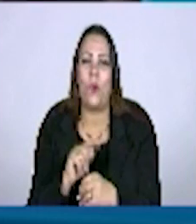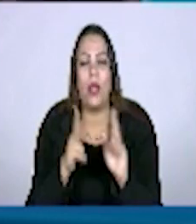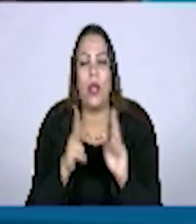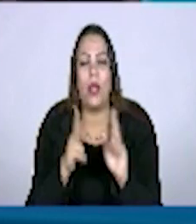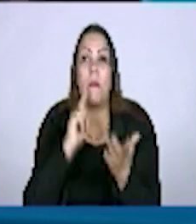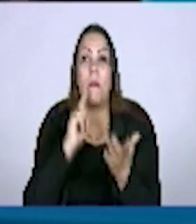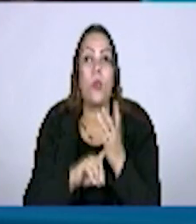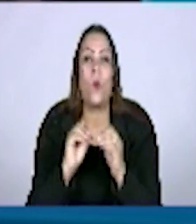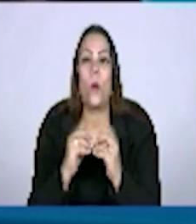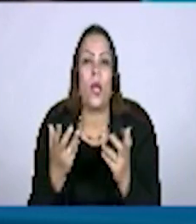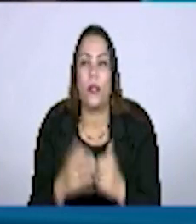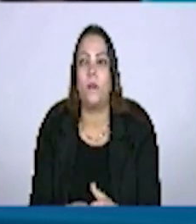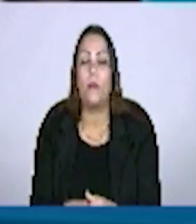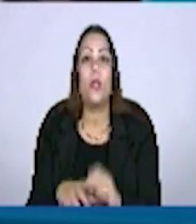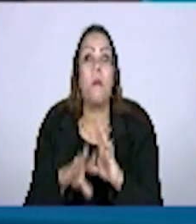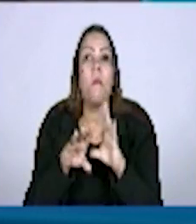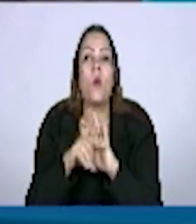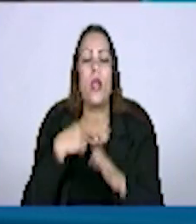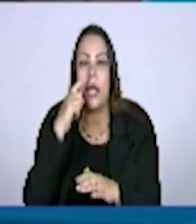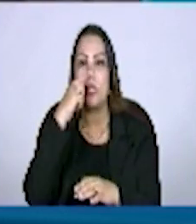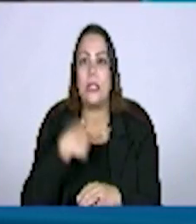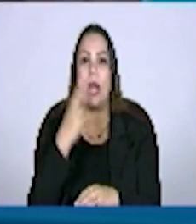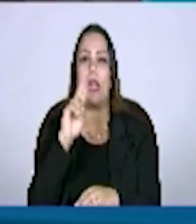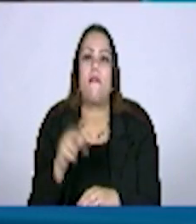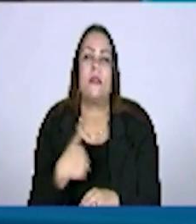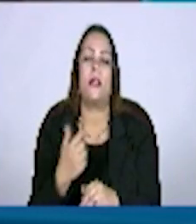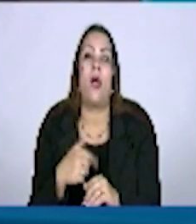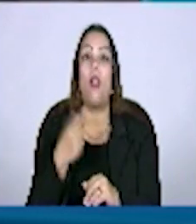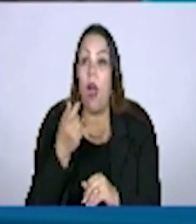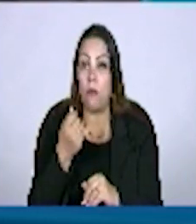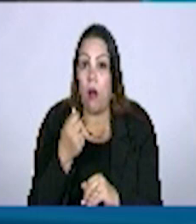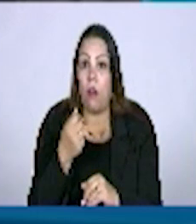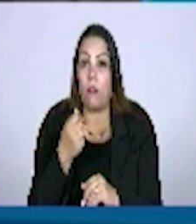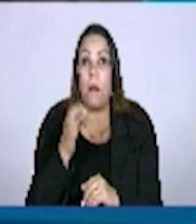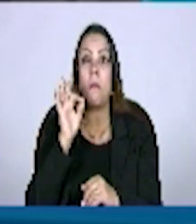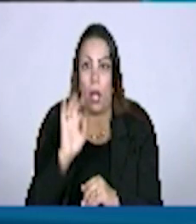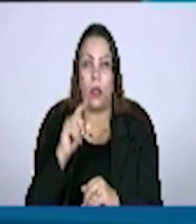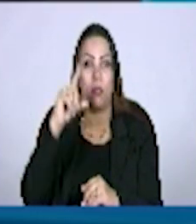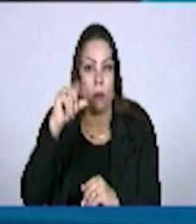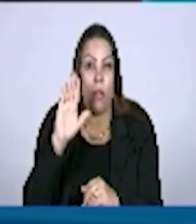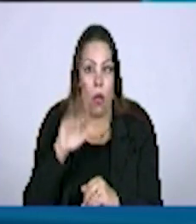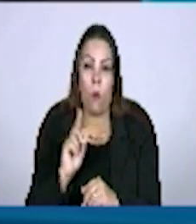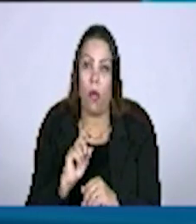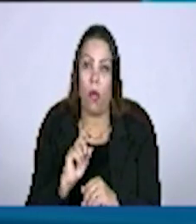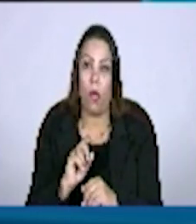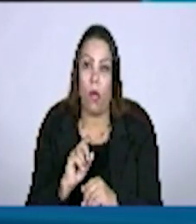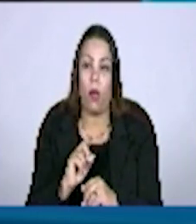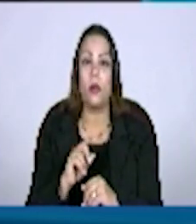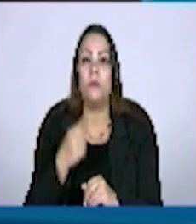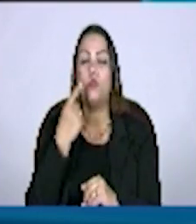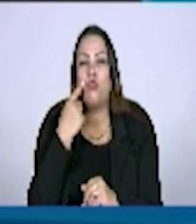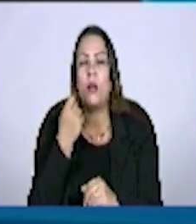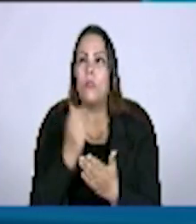امال ايه الحكايه الحكايه ان احنا عايزين نسال نفسنا بالفعل هل الاسعار هتنخفض بالفعل يعني بطريقه